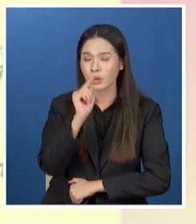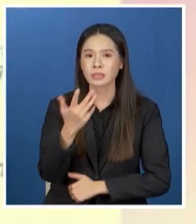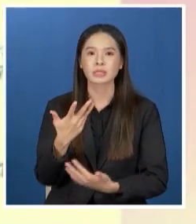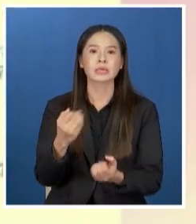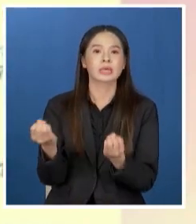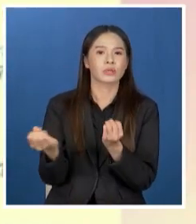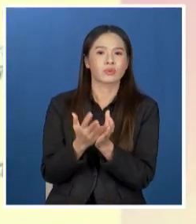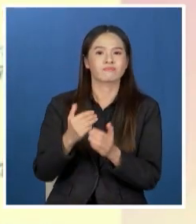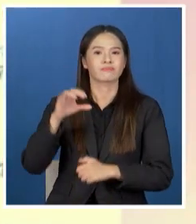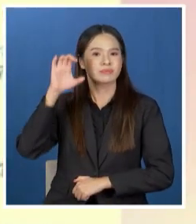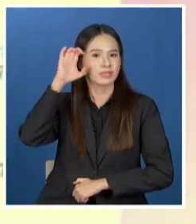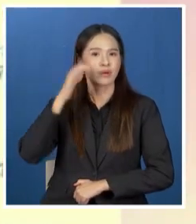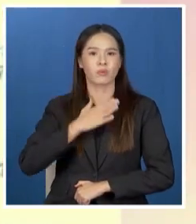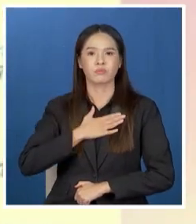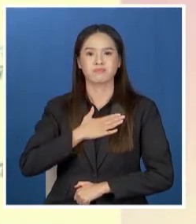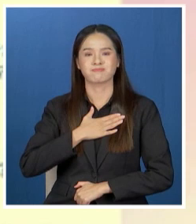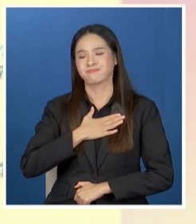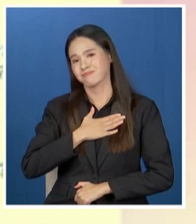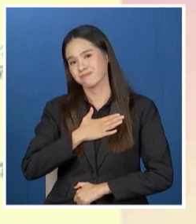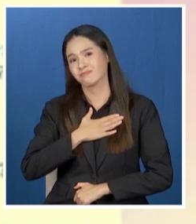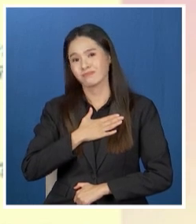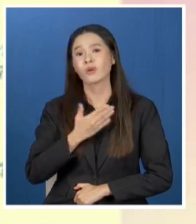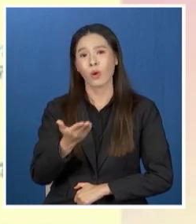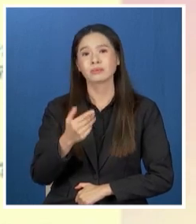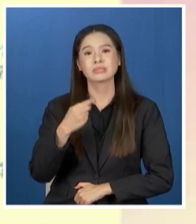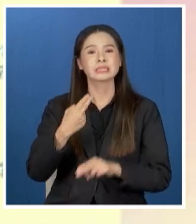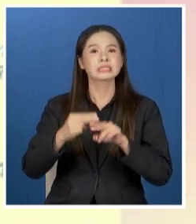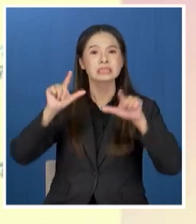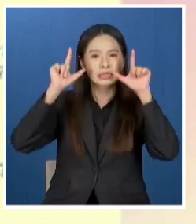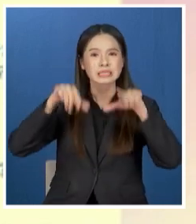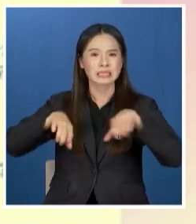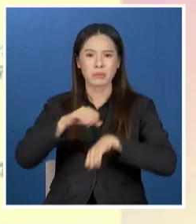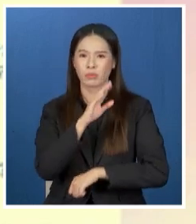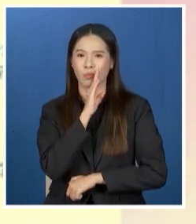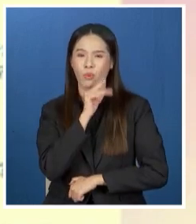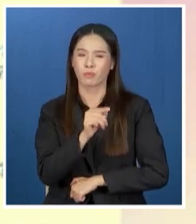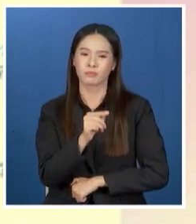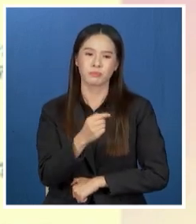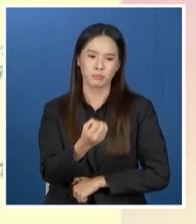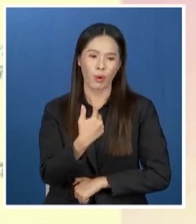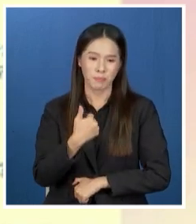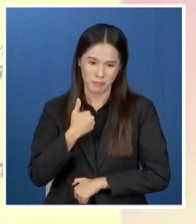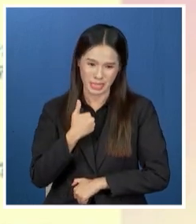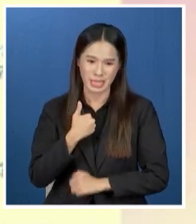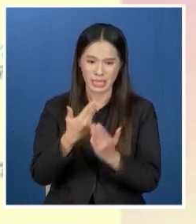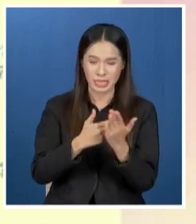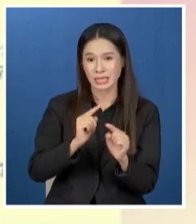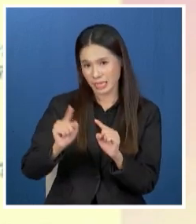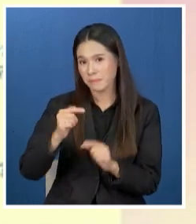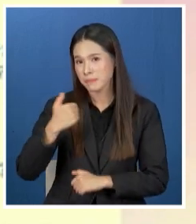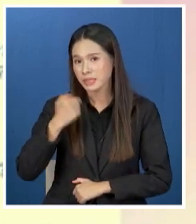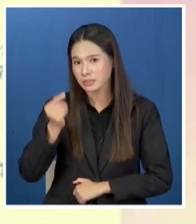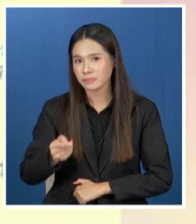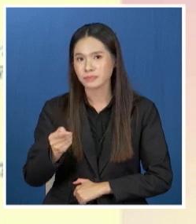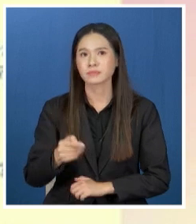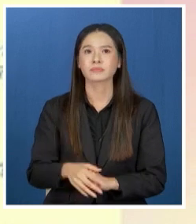มันกระทบกับความเชื่อมั่นของหงทองนะฮะที่มีการจัดฉากลักษณะนี้แม้จะอ้างว่ามีคนที่ถูกรางวัลที่1จริงๆก็เถ